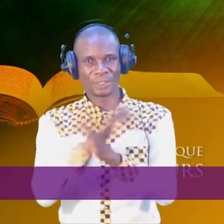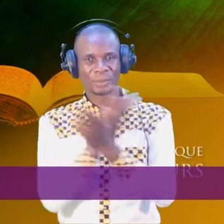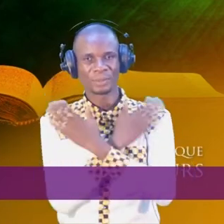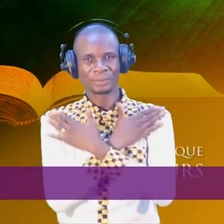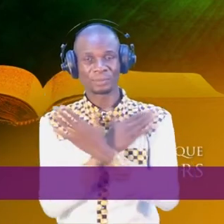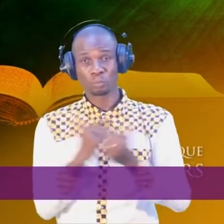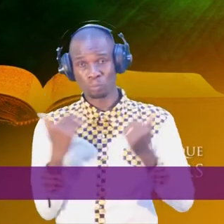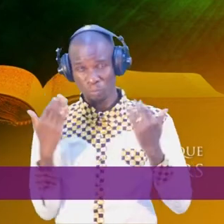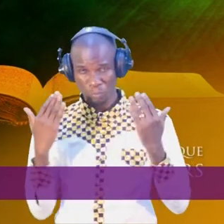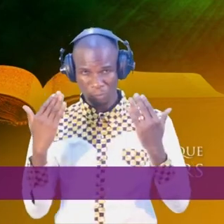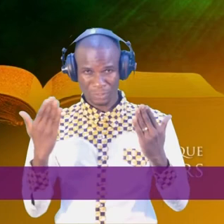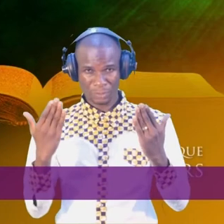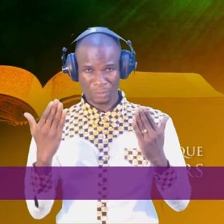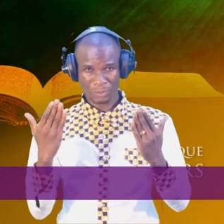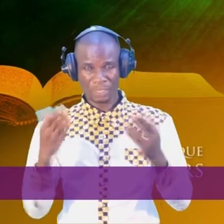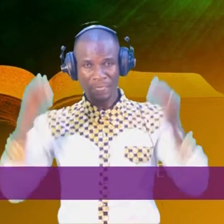akaitakasa.